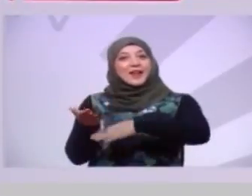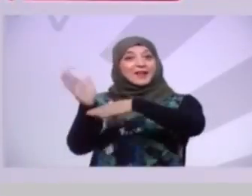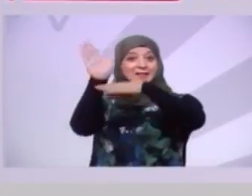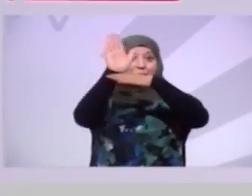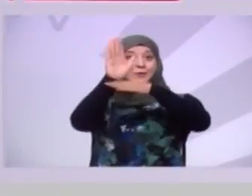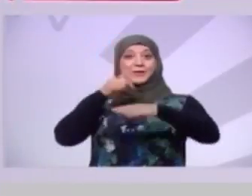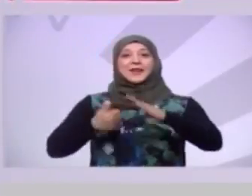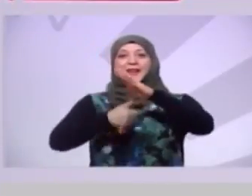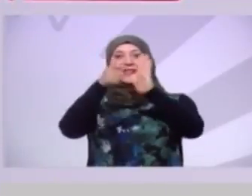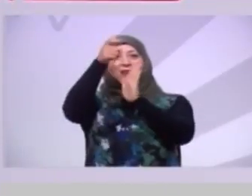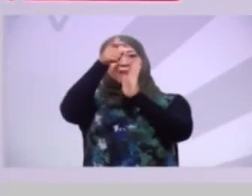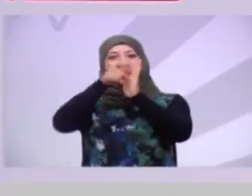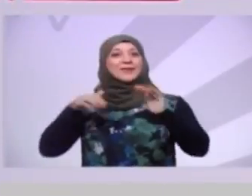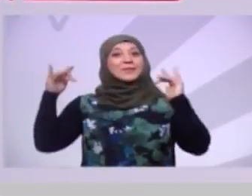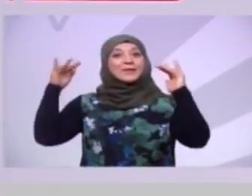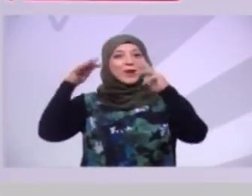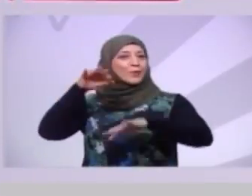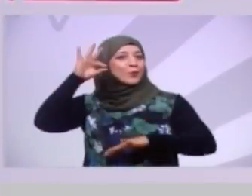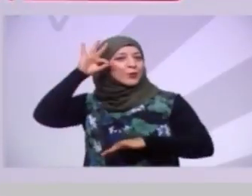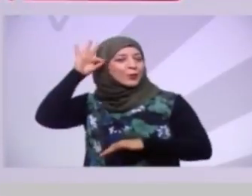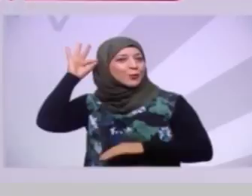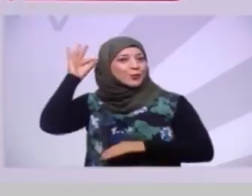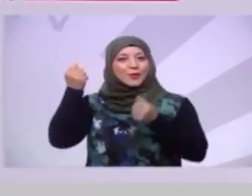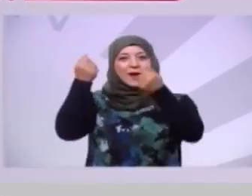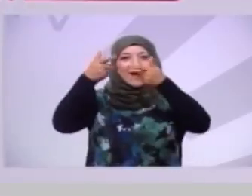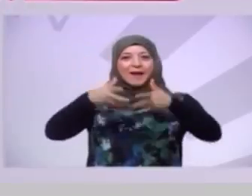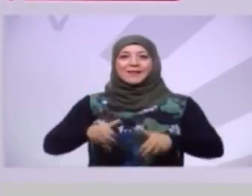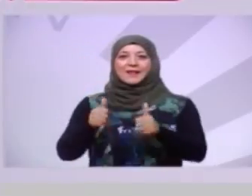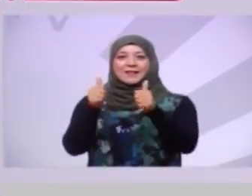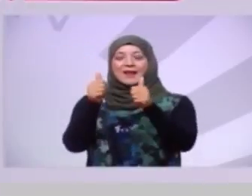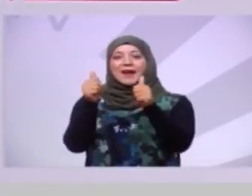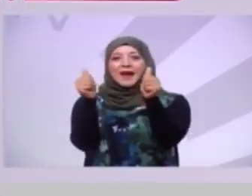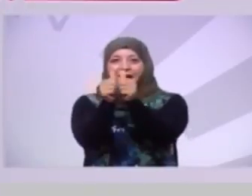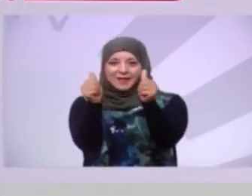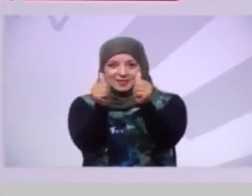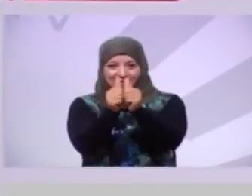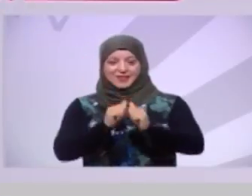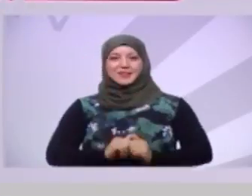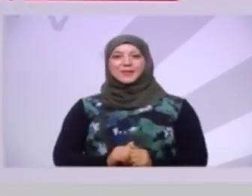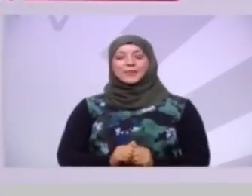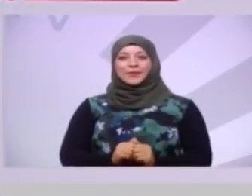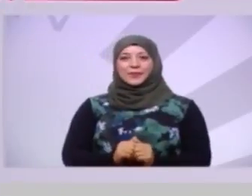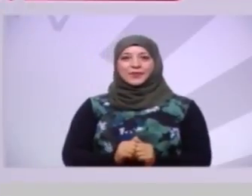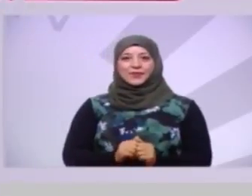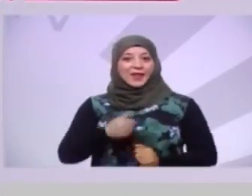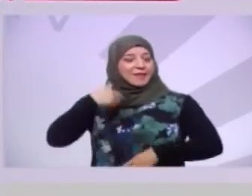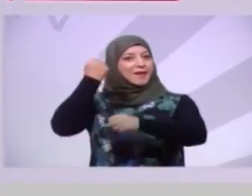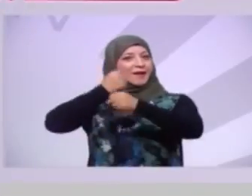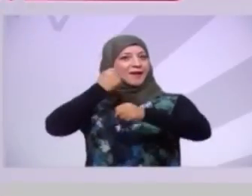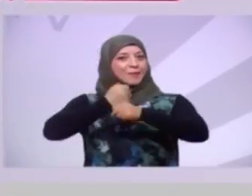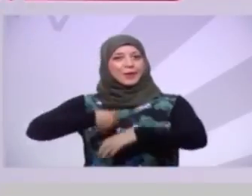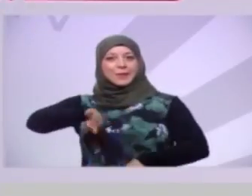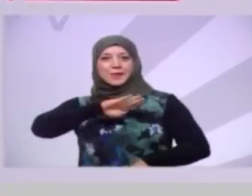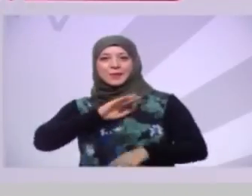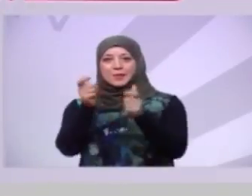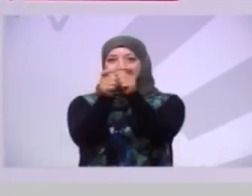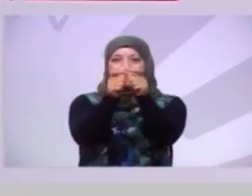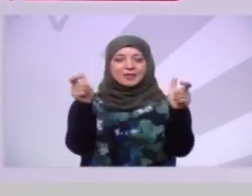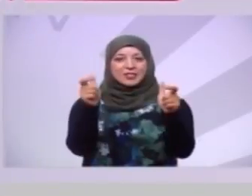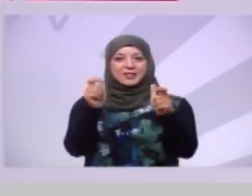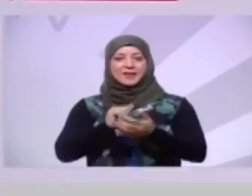رئيس قائمه الى تونس وعددها رقم حداش اعمل في شركه